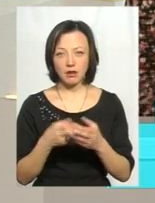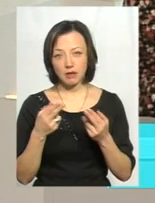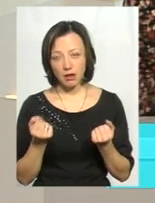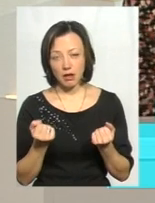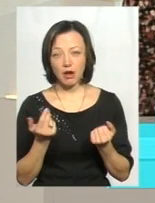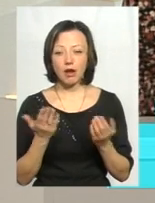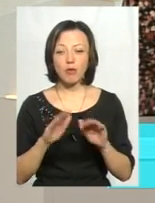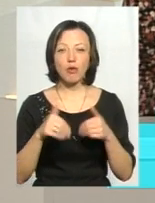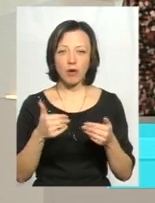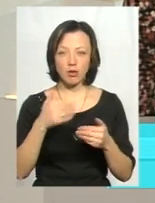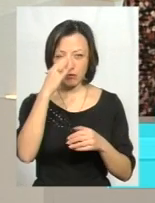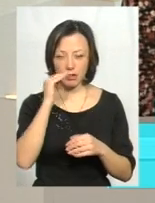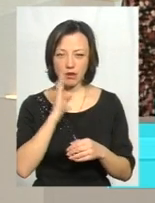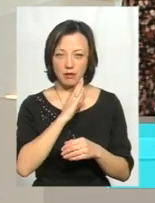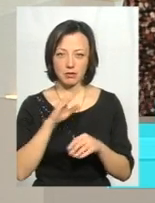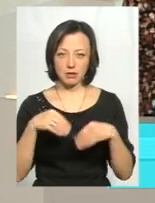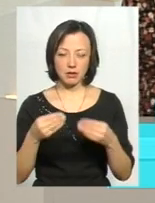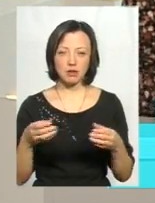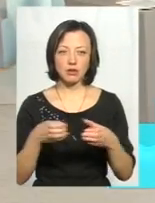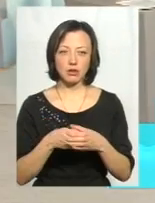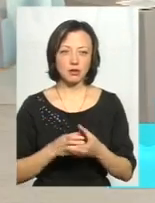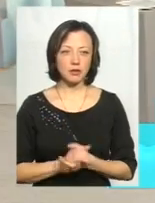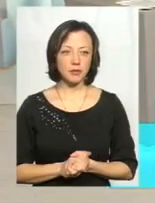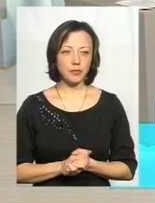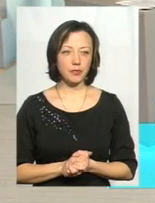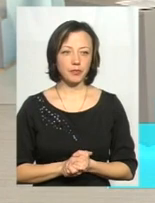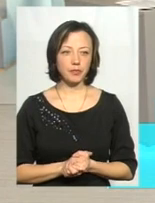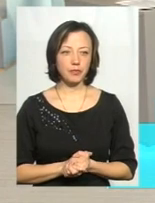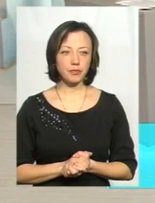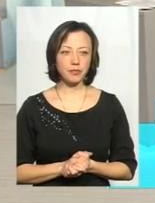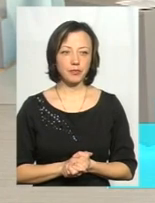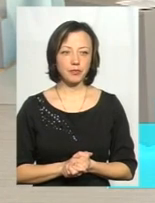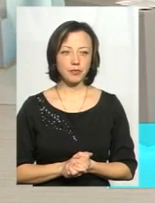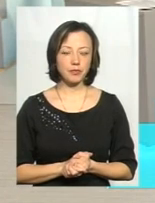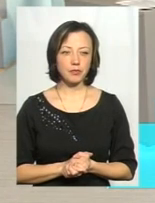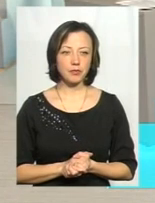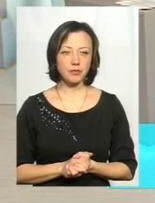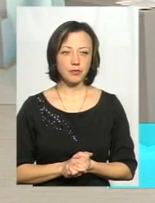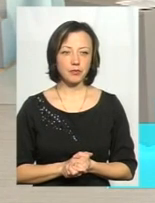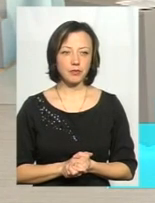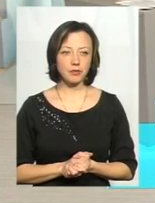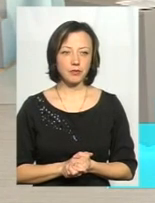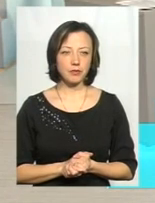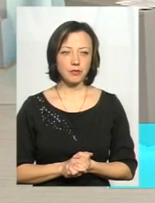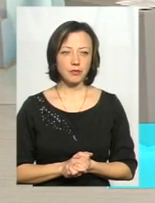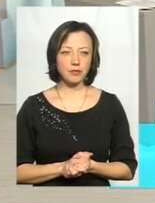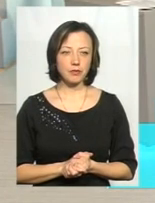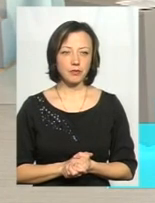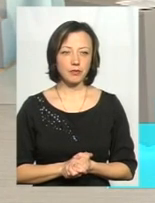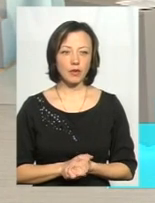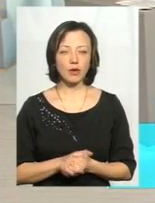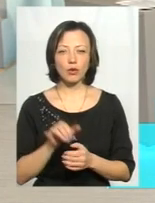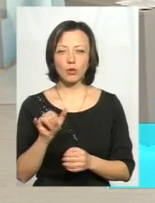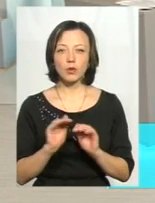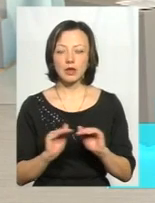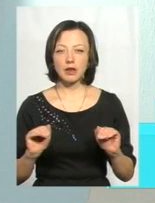то які поради батьків можна дати? Тобто, яка категорія людей, дітей саме може відчувати ці перепади? Ну, у дітей